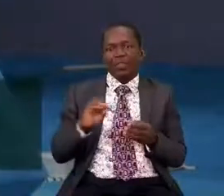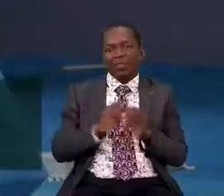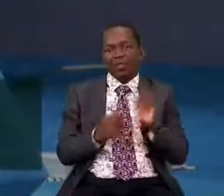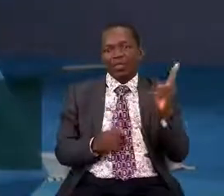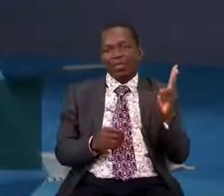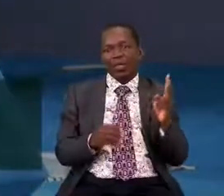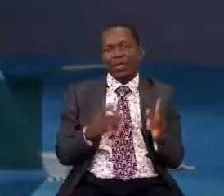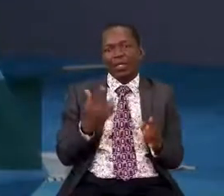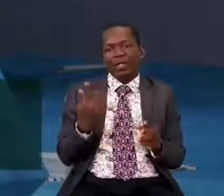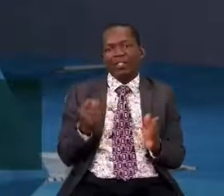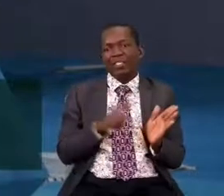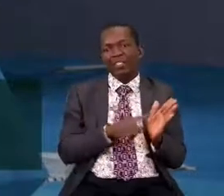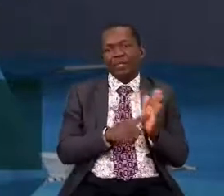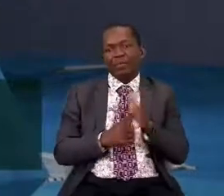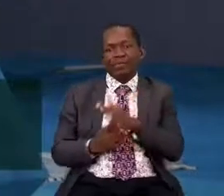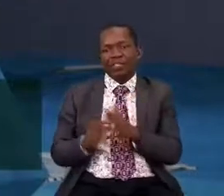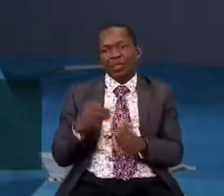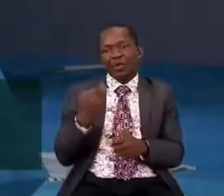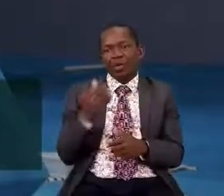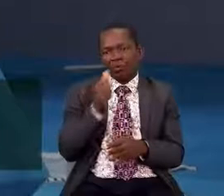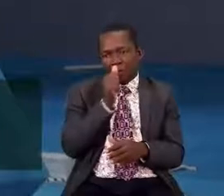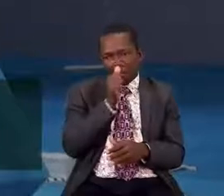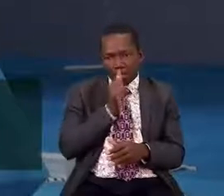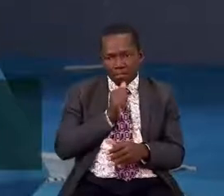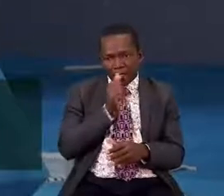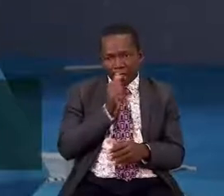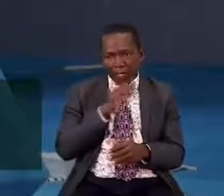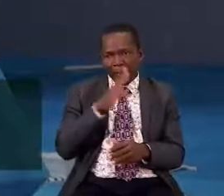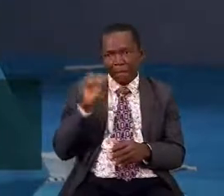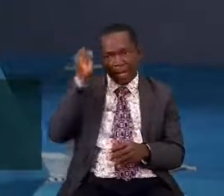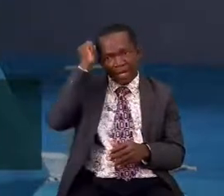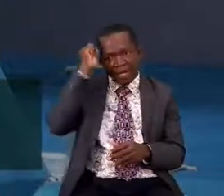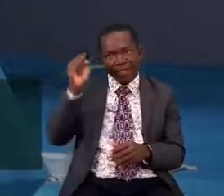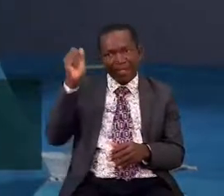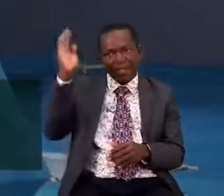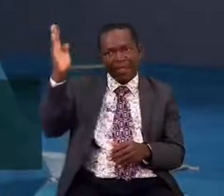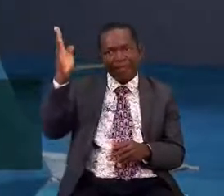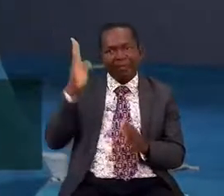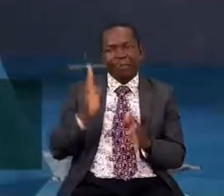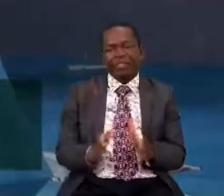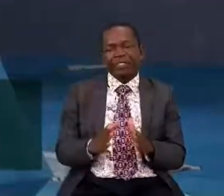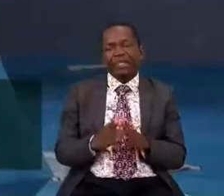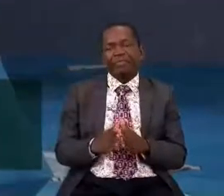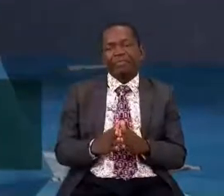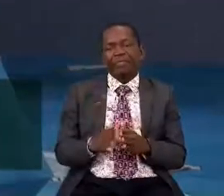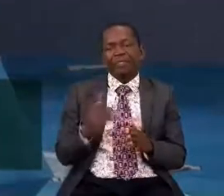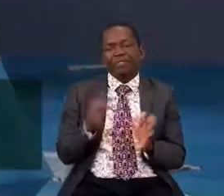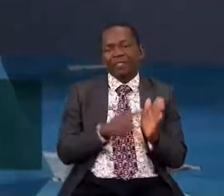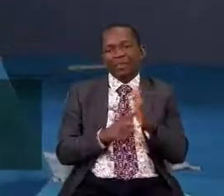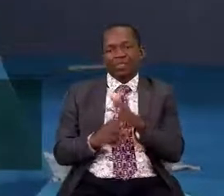La démonstration de la patience par son ministre. Troisième élément, la